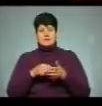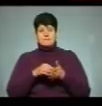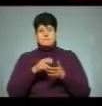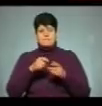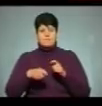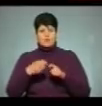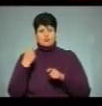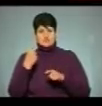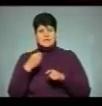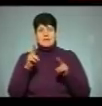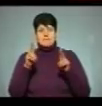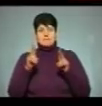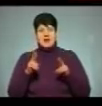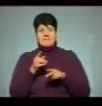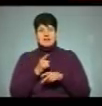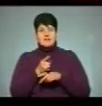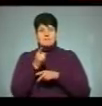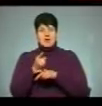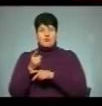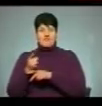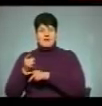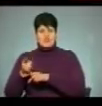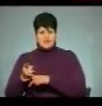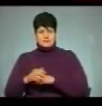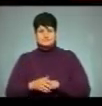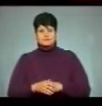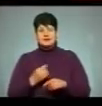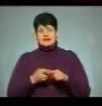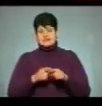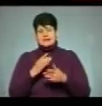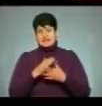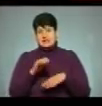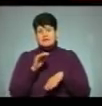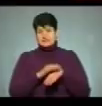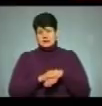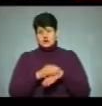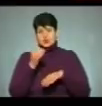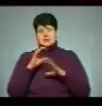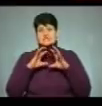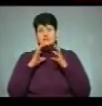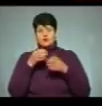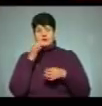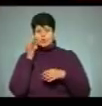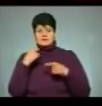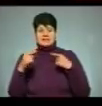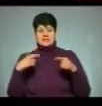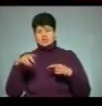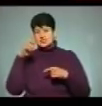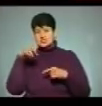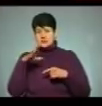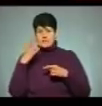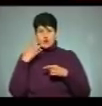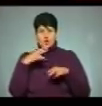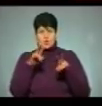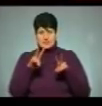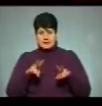за порушення правил паркування. Це є фактично світовий досвід інших держав, коли розглядаються